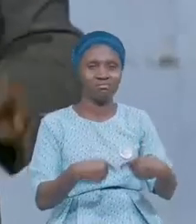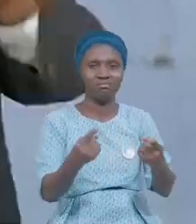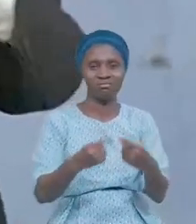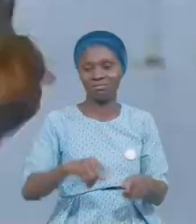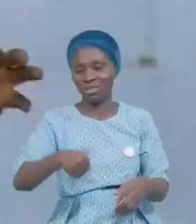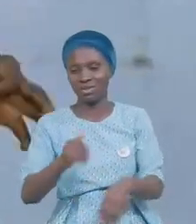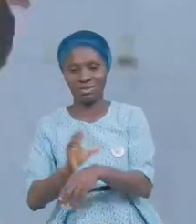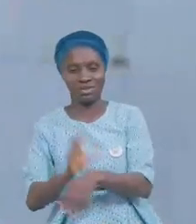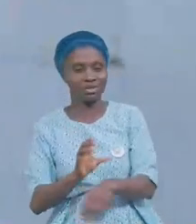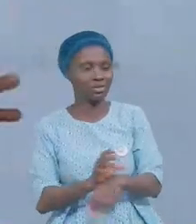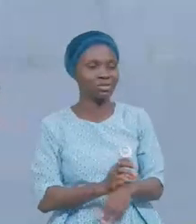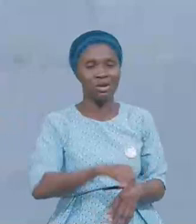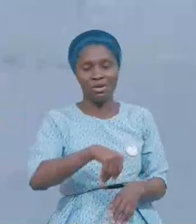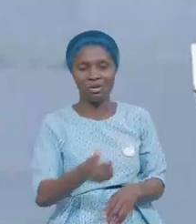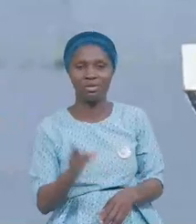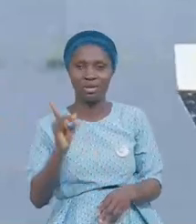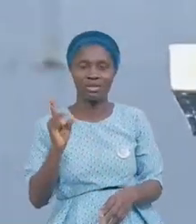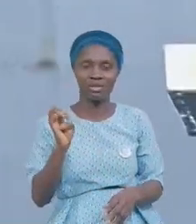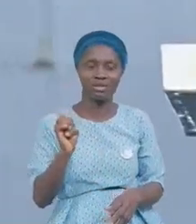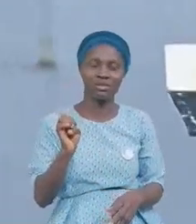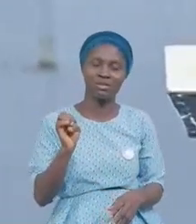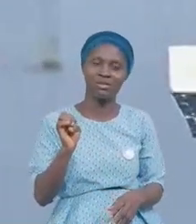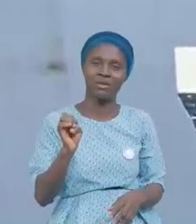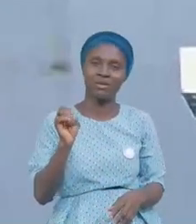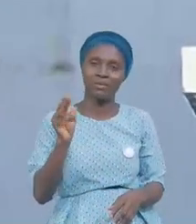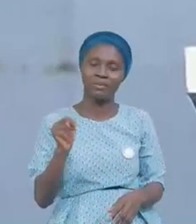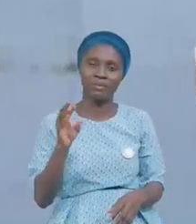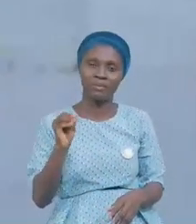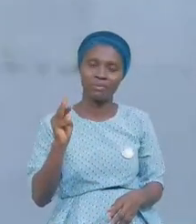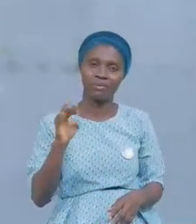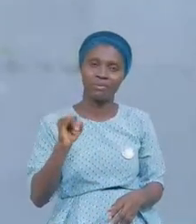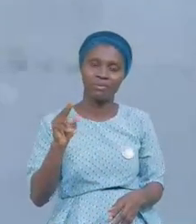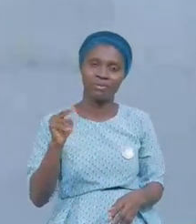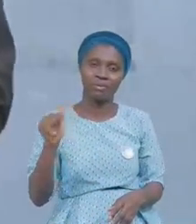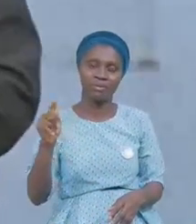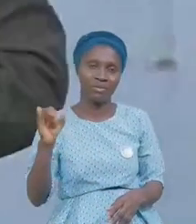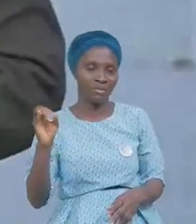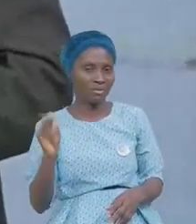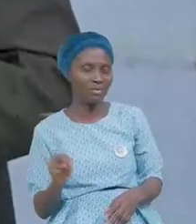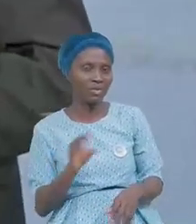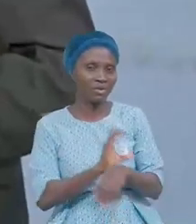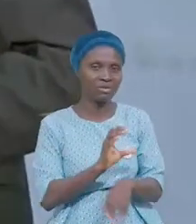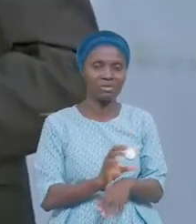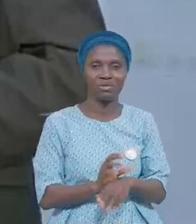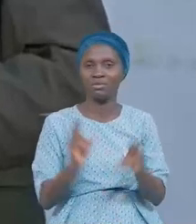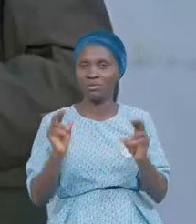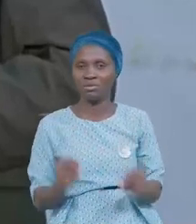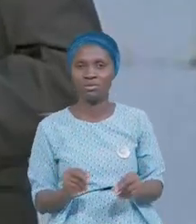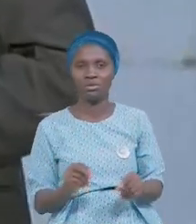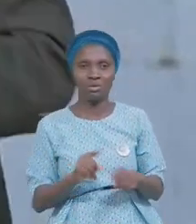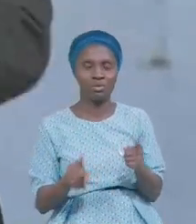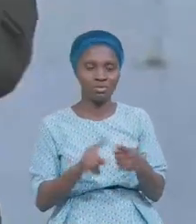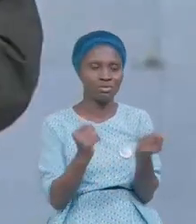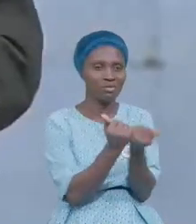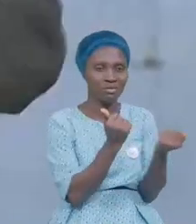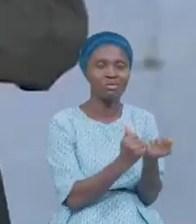dénomination. Un combat inutile. Et nous n'avons pas à cœur